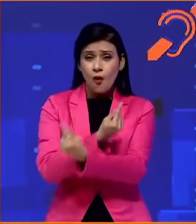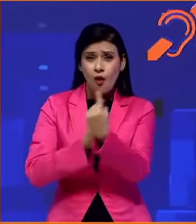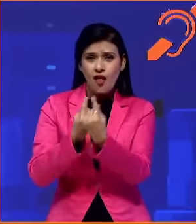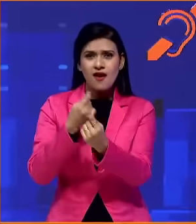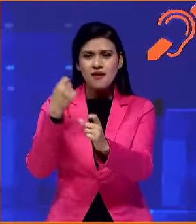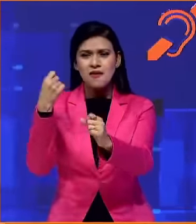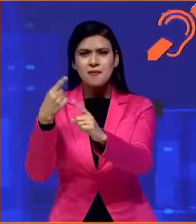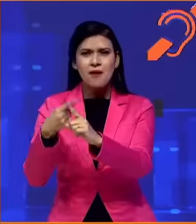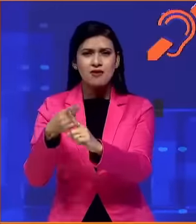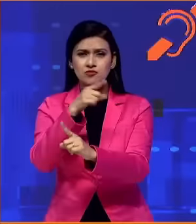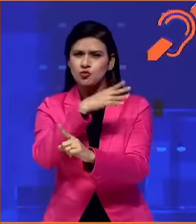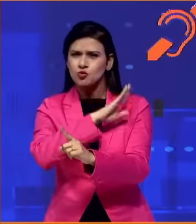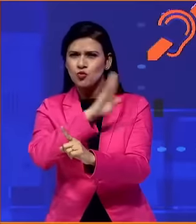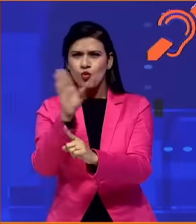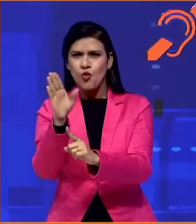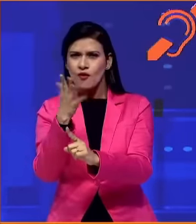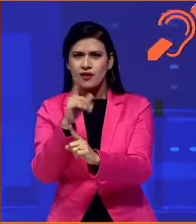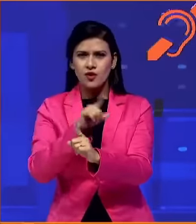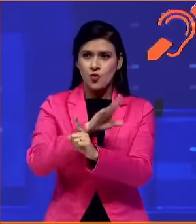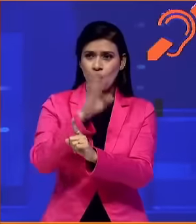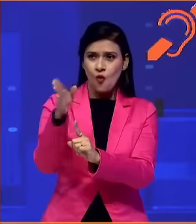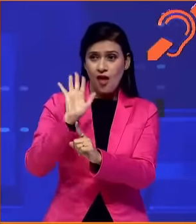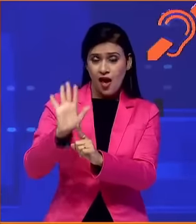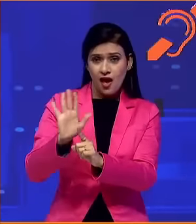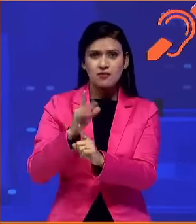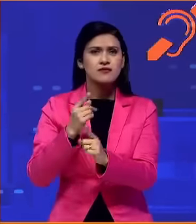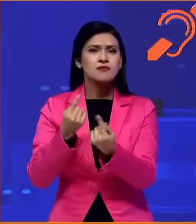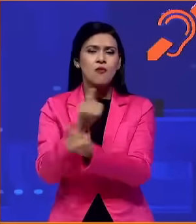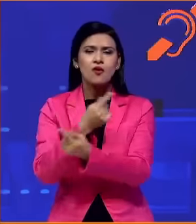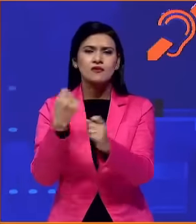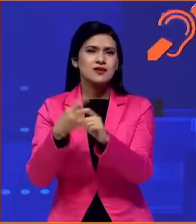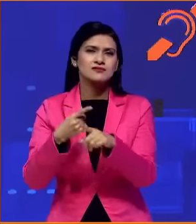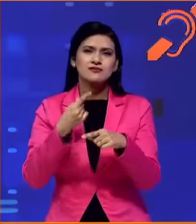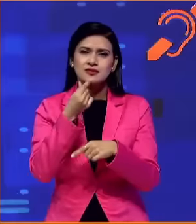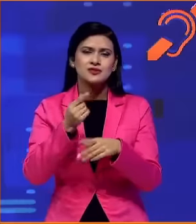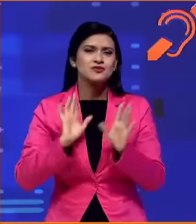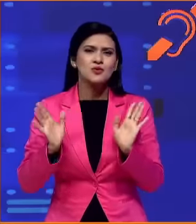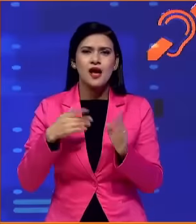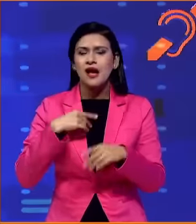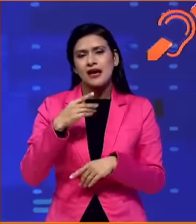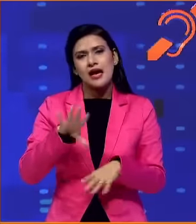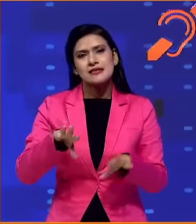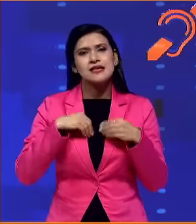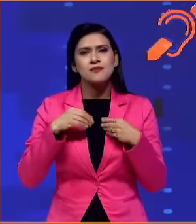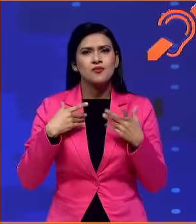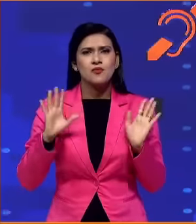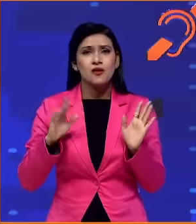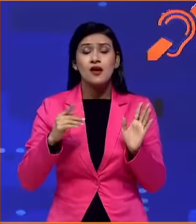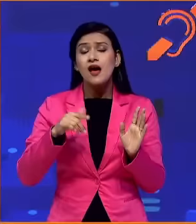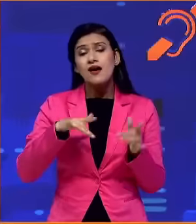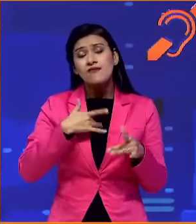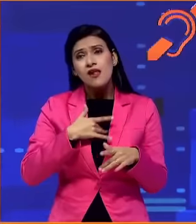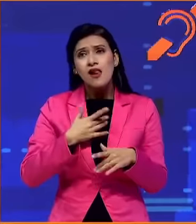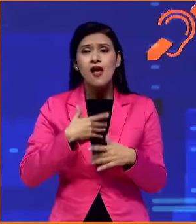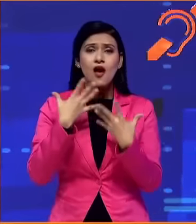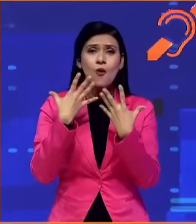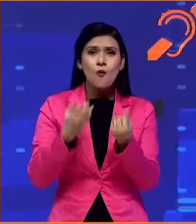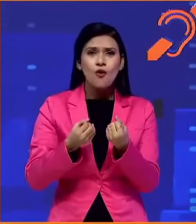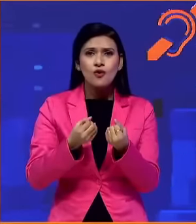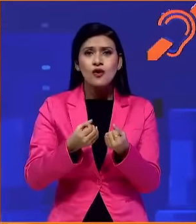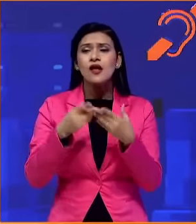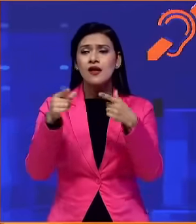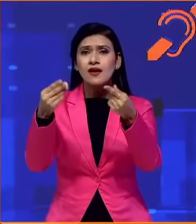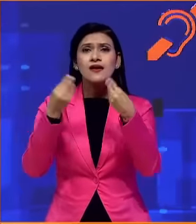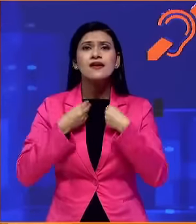दृष्टिकोणसेकरेंयाइसेराजनीतिकनजरिएसेदेखें,तोमैंइसे हरमायनेमेंगलतमानताहूं। इसीलिएहमनेसोचाकिहमजबमनकरेगातबजाएंगे ; निमंत्रण